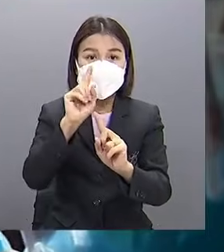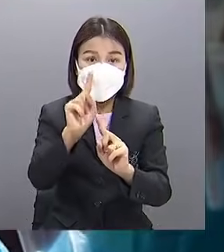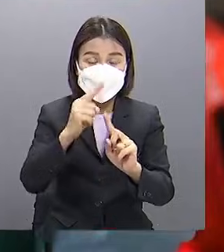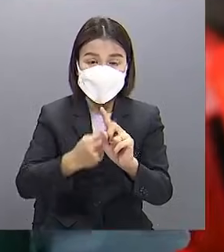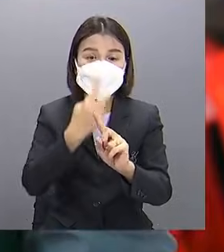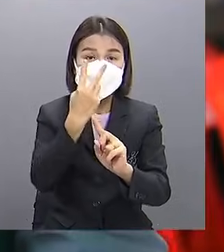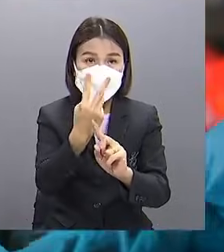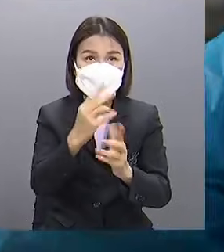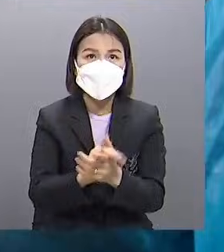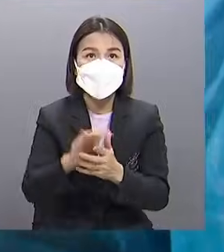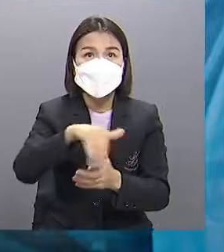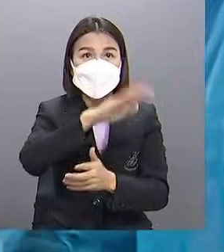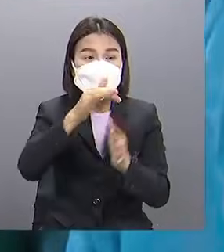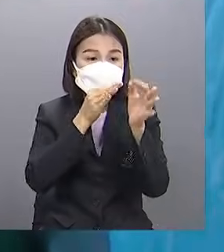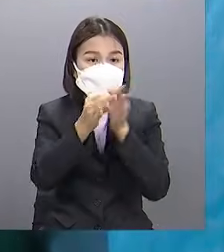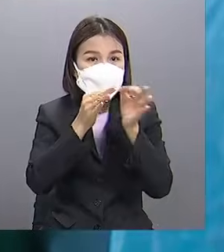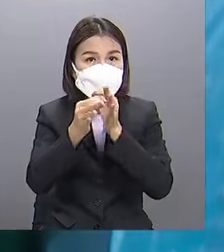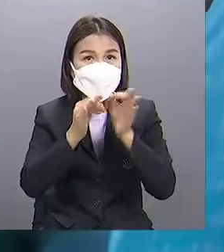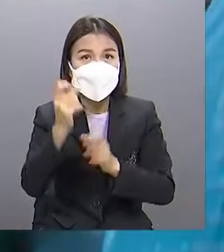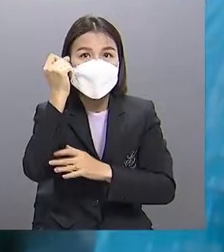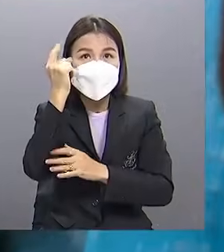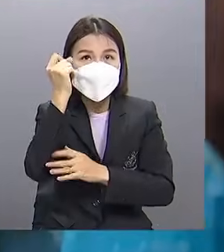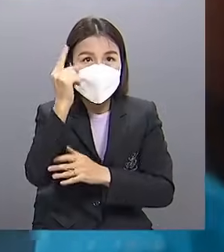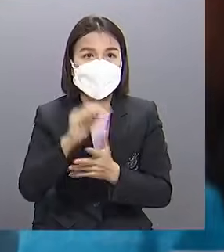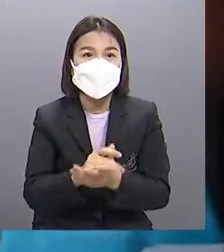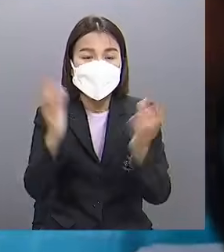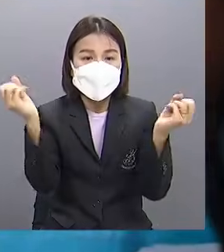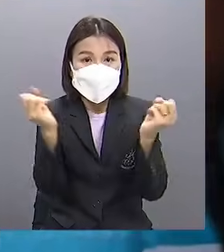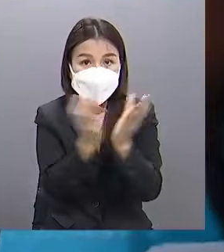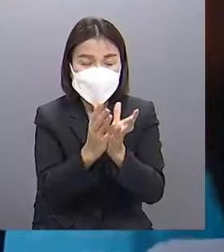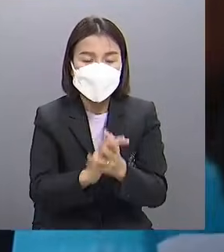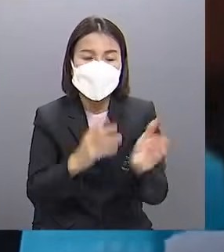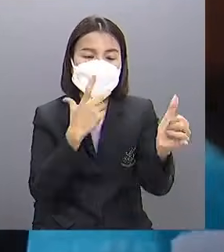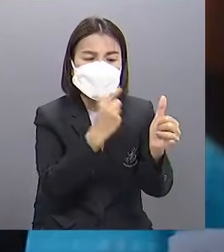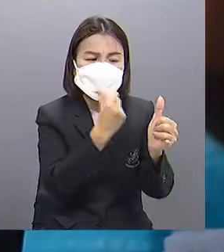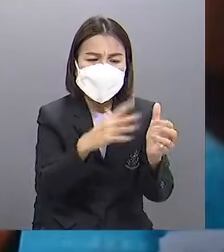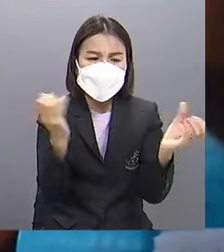นลดความกังวลของผลข้างเคียงหลังรับการฉีดวัคซีน